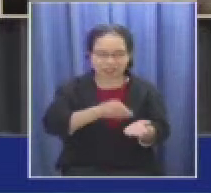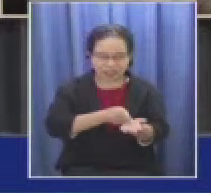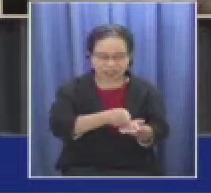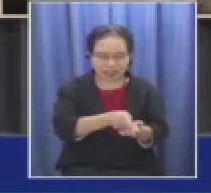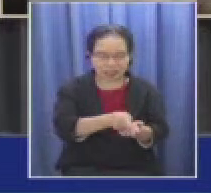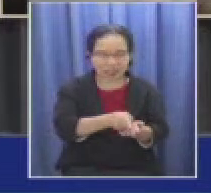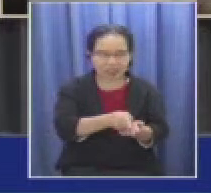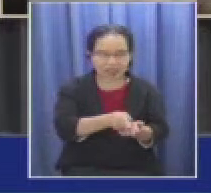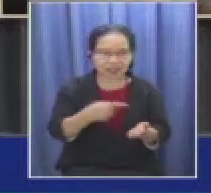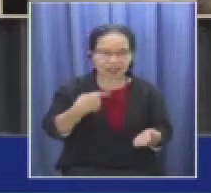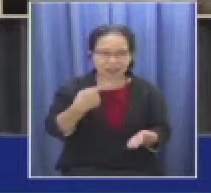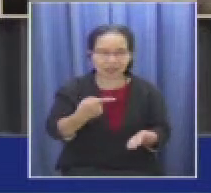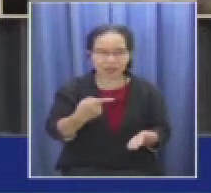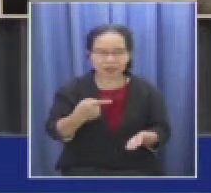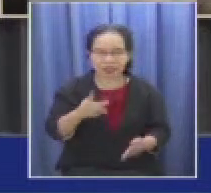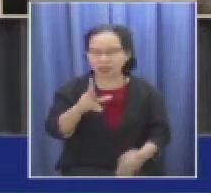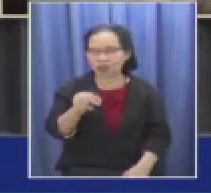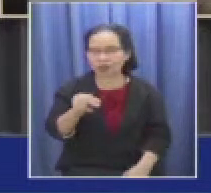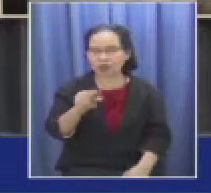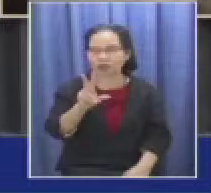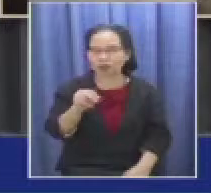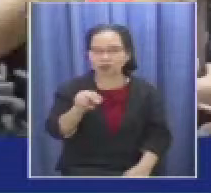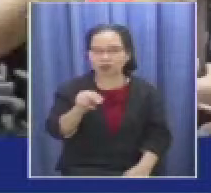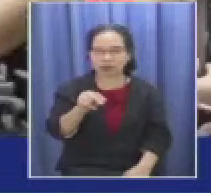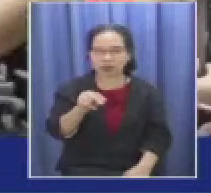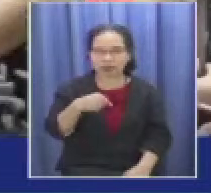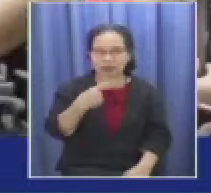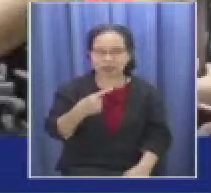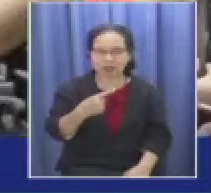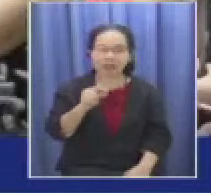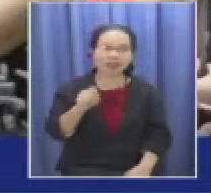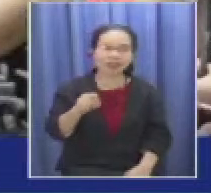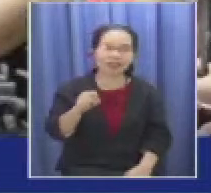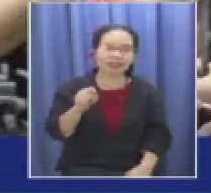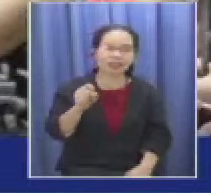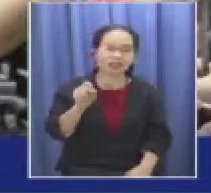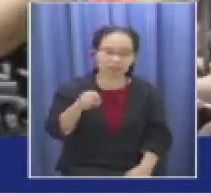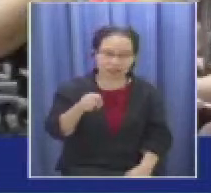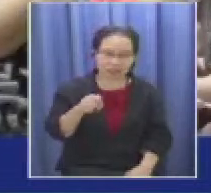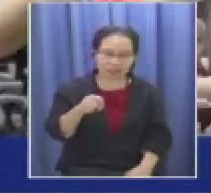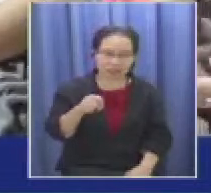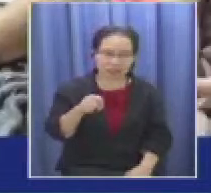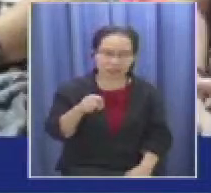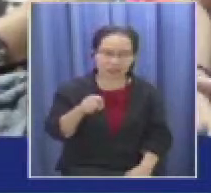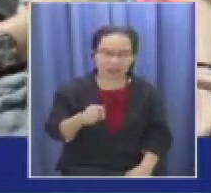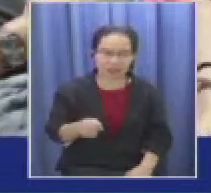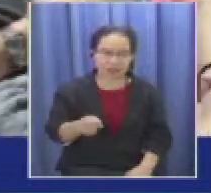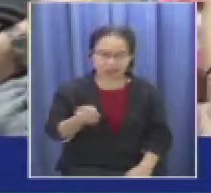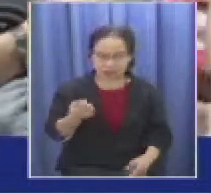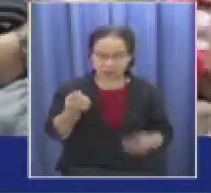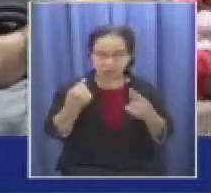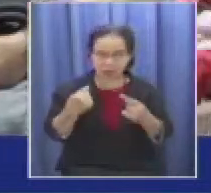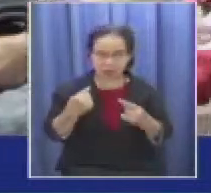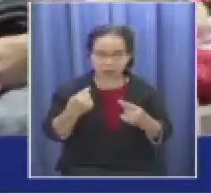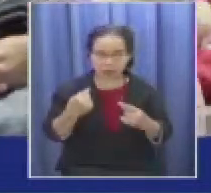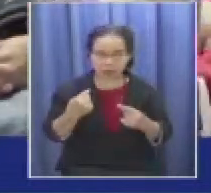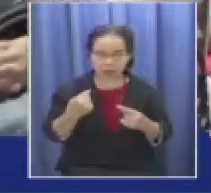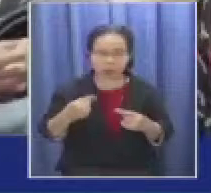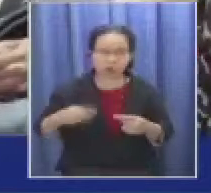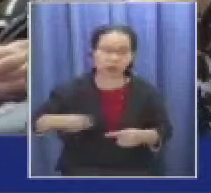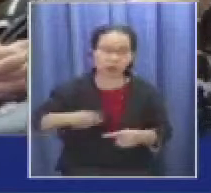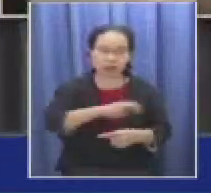mensa ka me ba betua ya woka mesha woda na mensa ntumi anka de mani da so